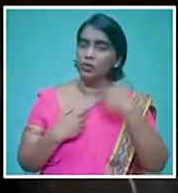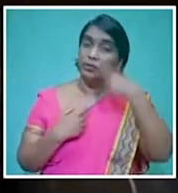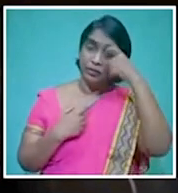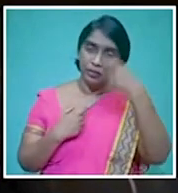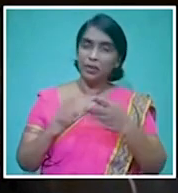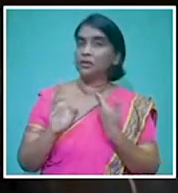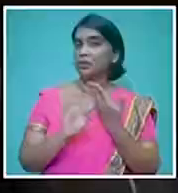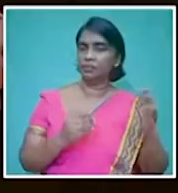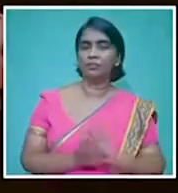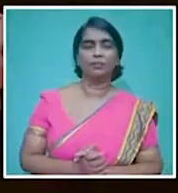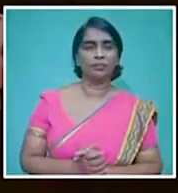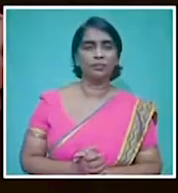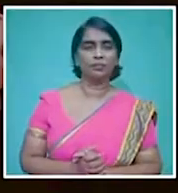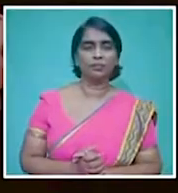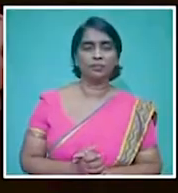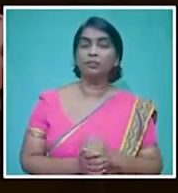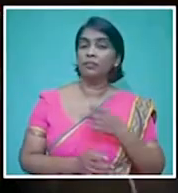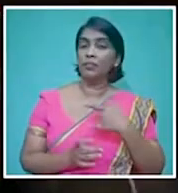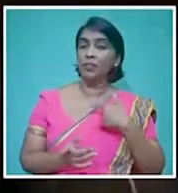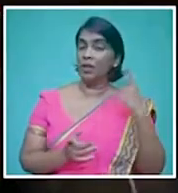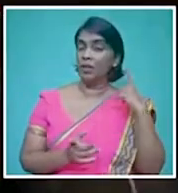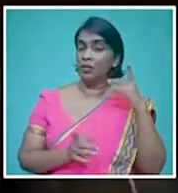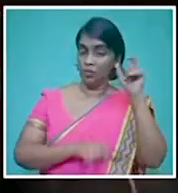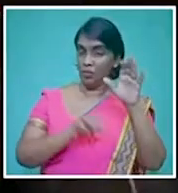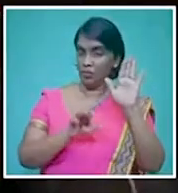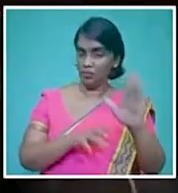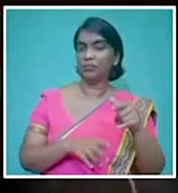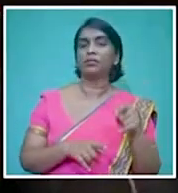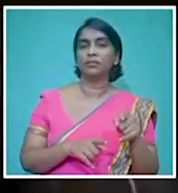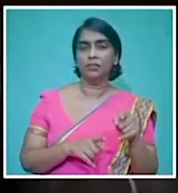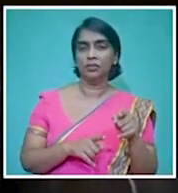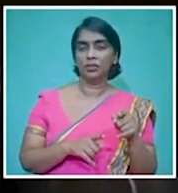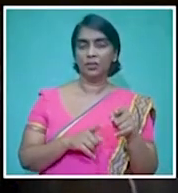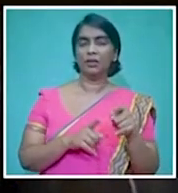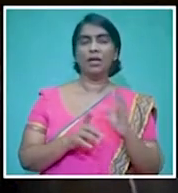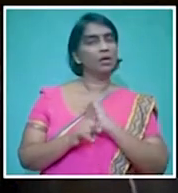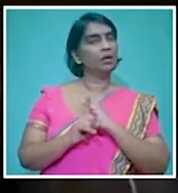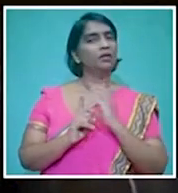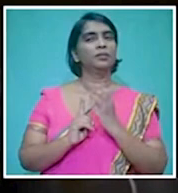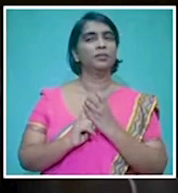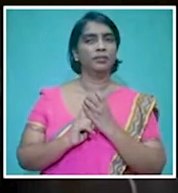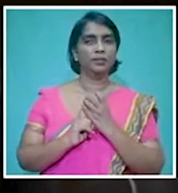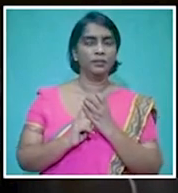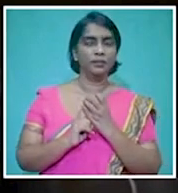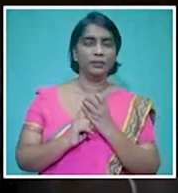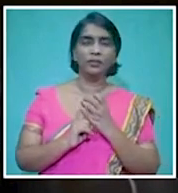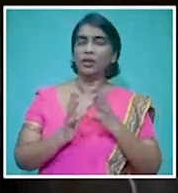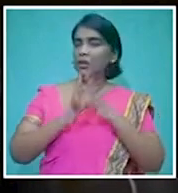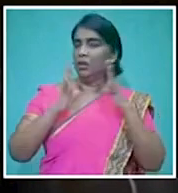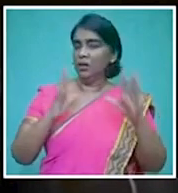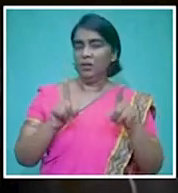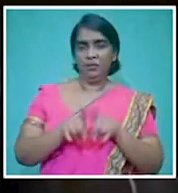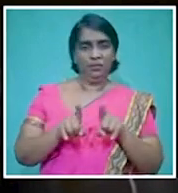මේ පහුගිය කාල තුලත් මේ ආරක්ෂක අංශ තුළ තියෙන මේ සංස්කෘතිය බරපතල